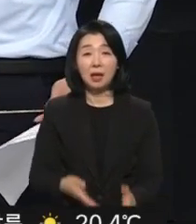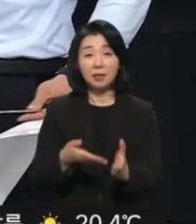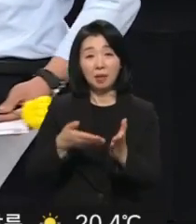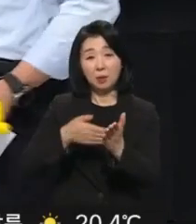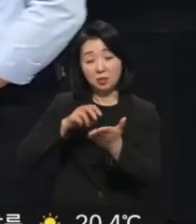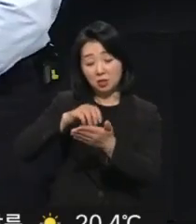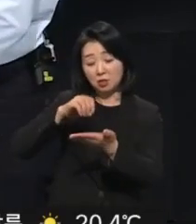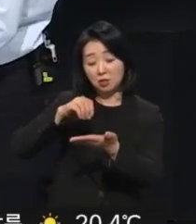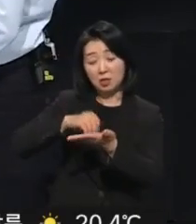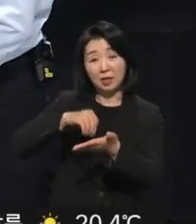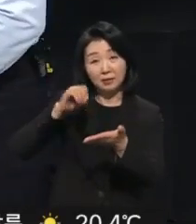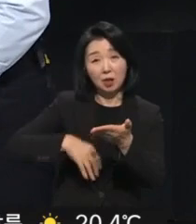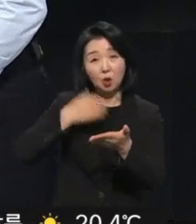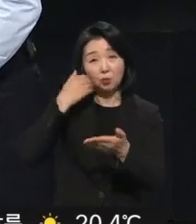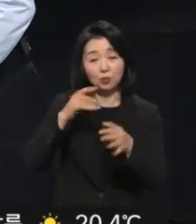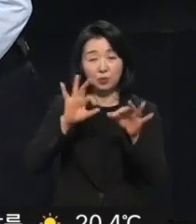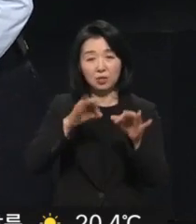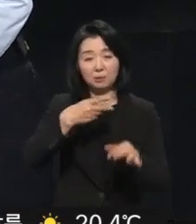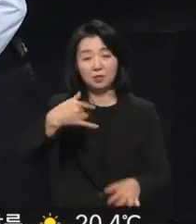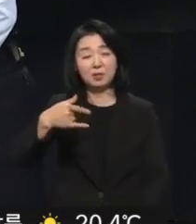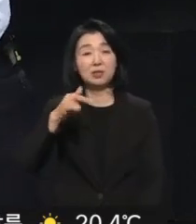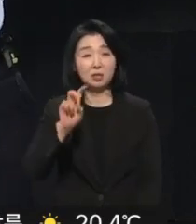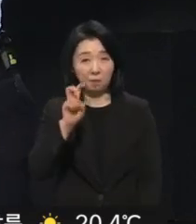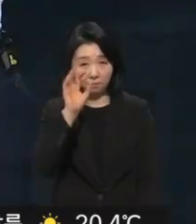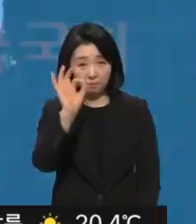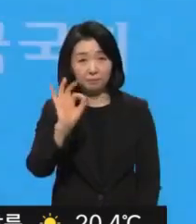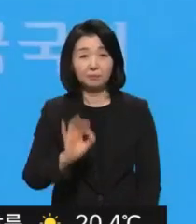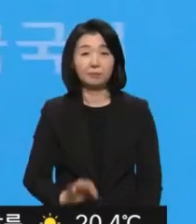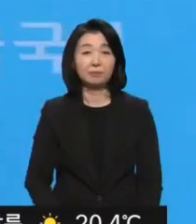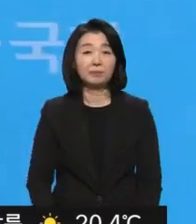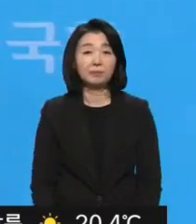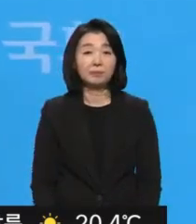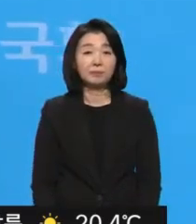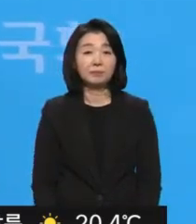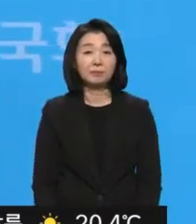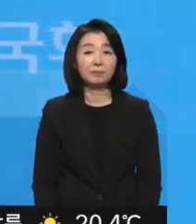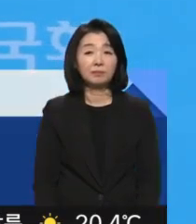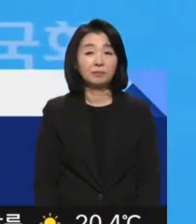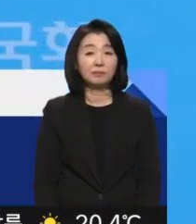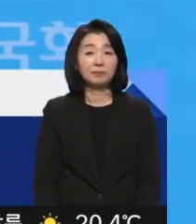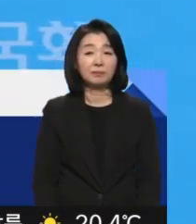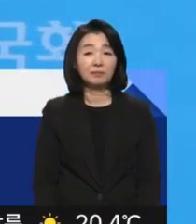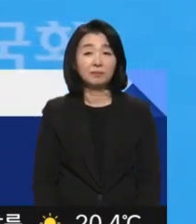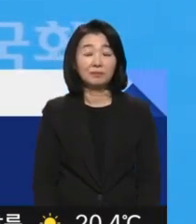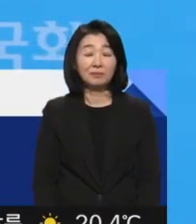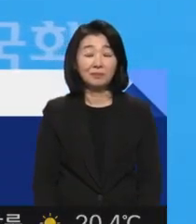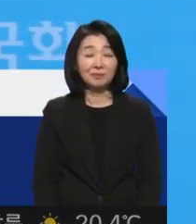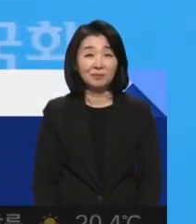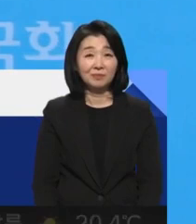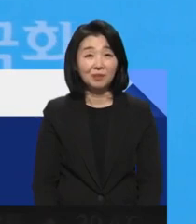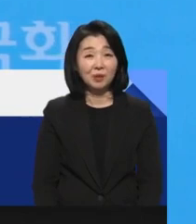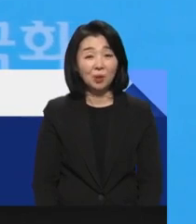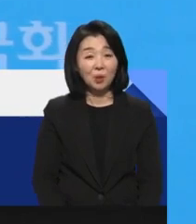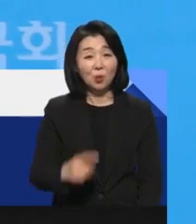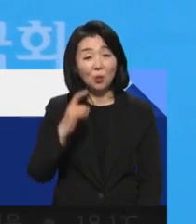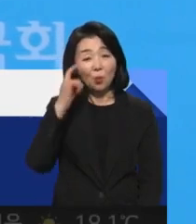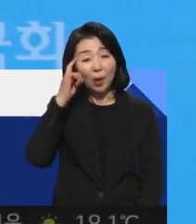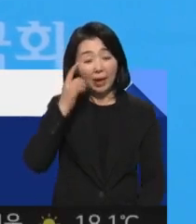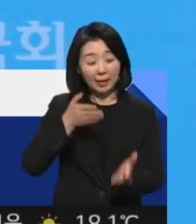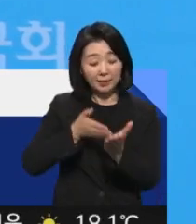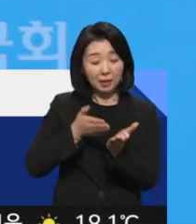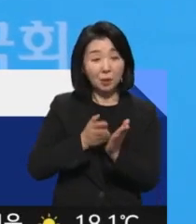내려온 김의겸 의원부터 주민해 보겠습니다. 공보 라인에서 대변인들에 있어서의